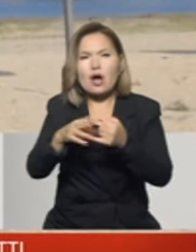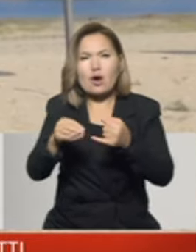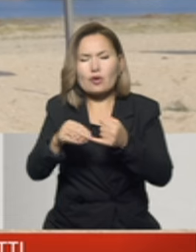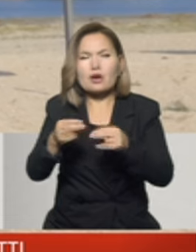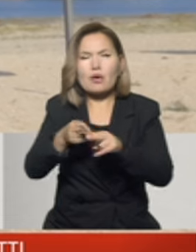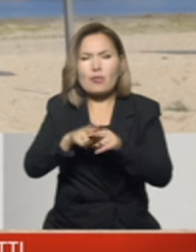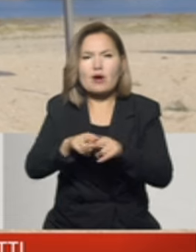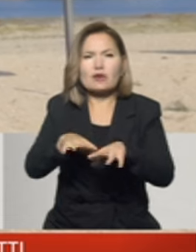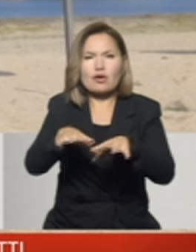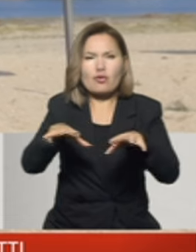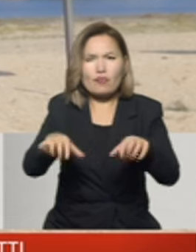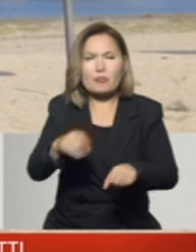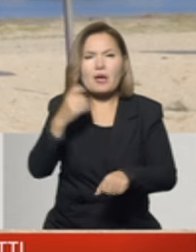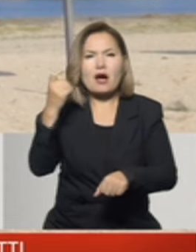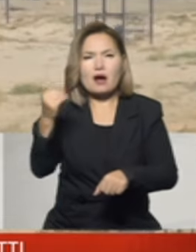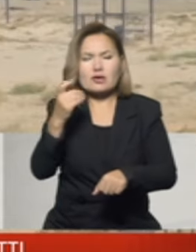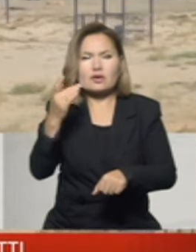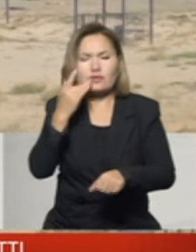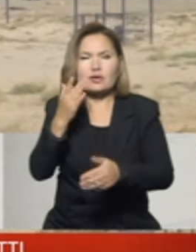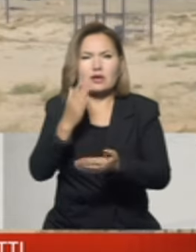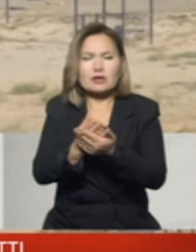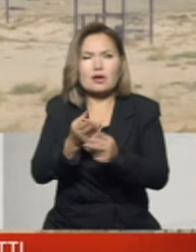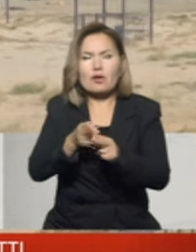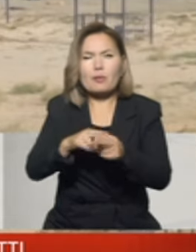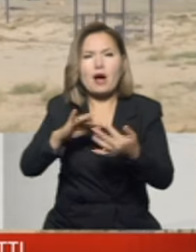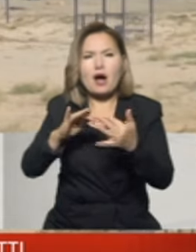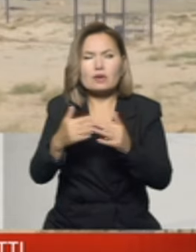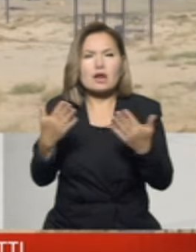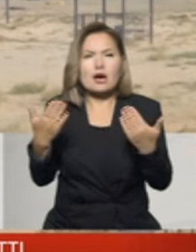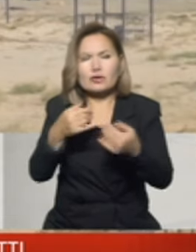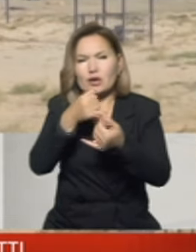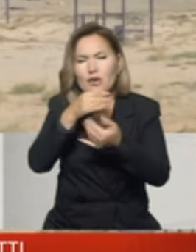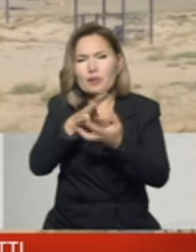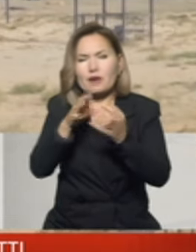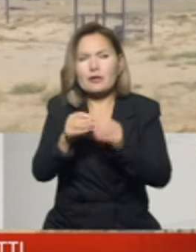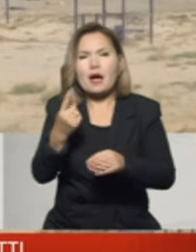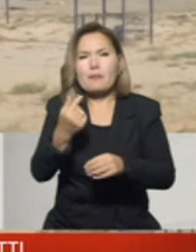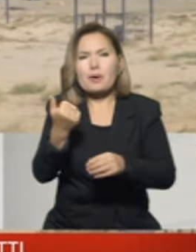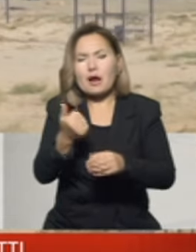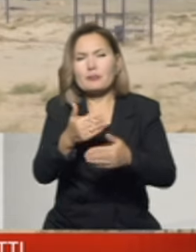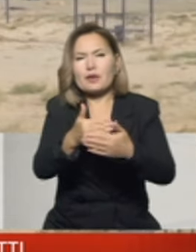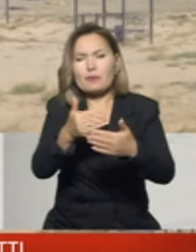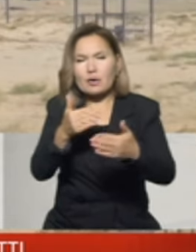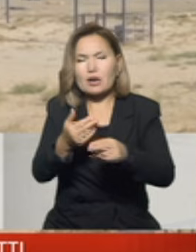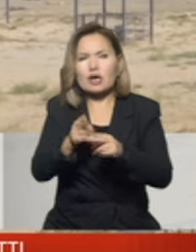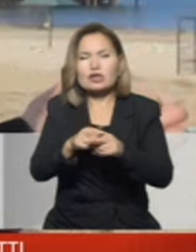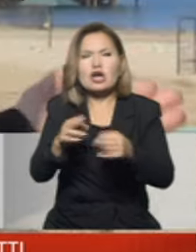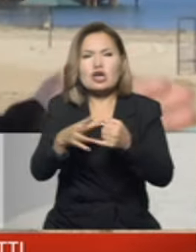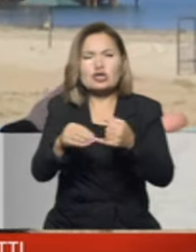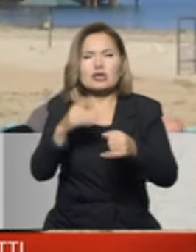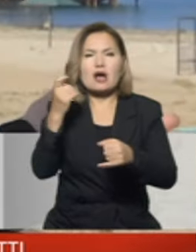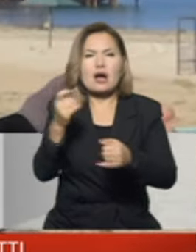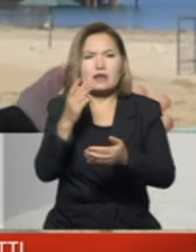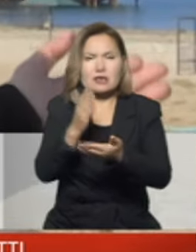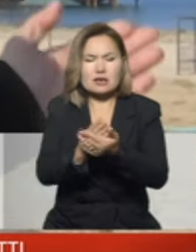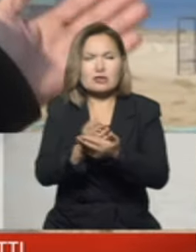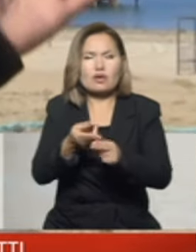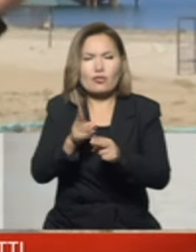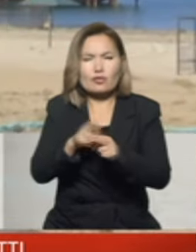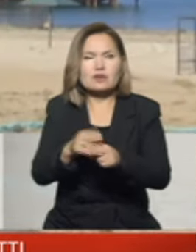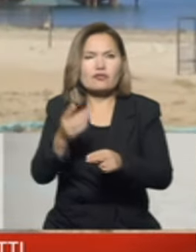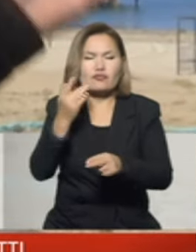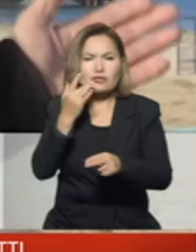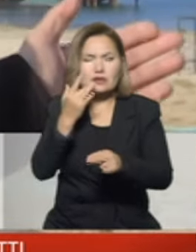суға түсіп, жағалауды өз күштерімен абаттандырып алған. Алайда бір апта бұрын жердің иесі келіп, босатуды талап етті. Талабымыз